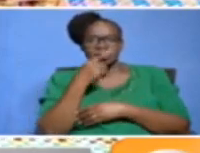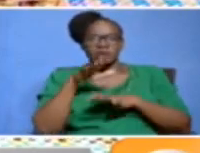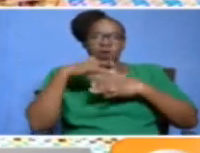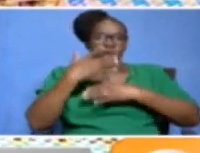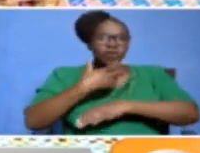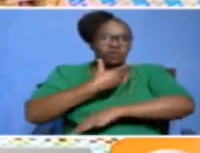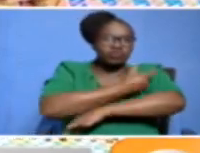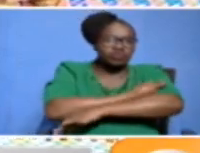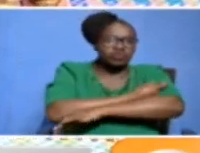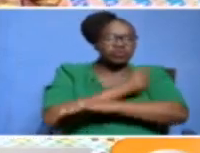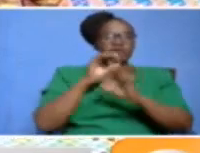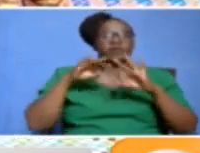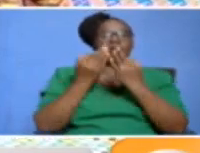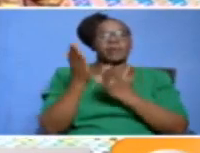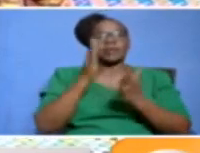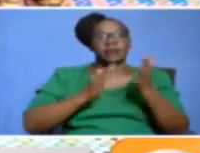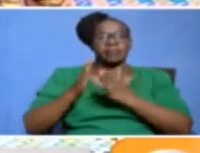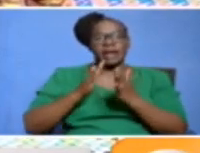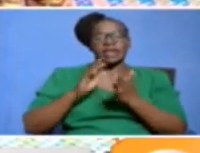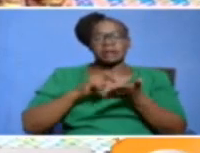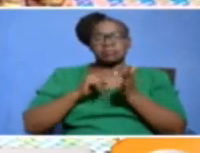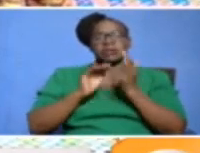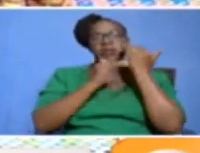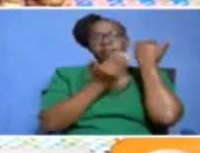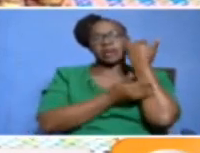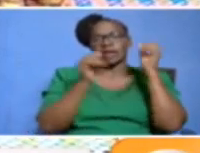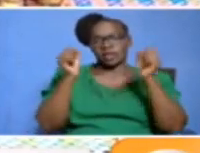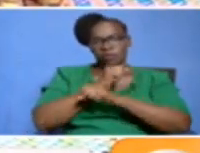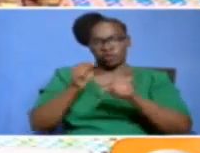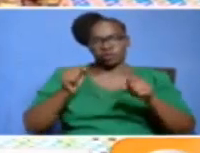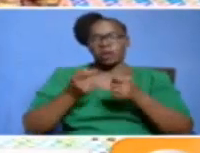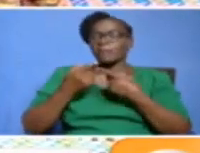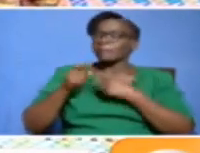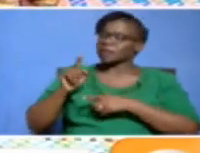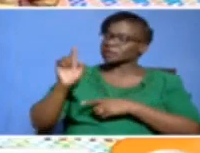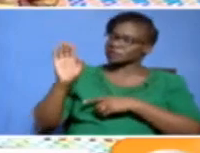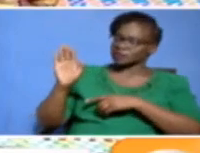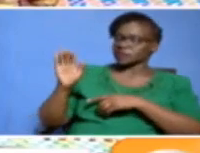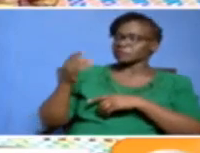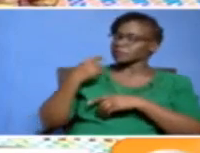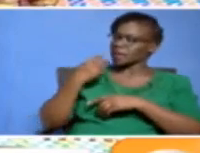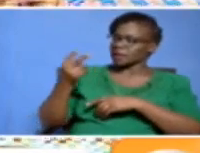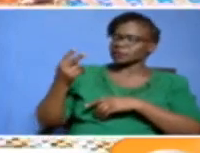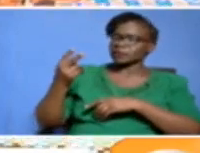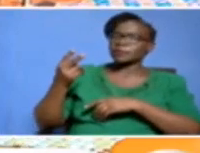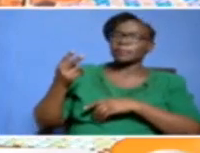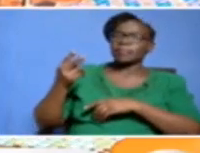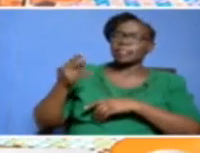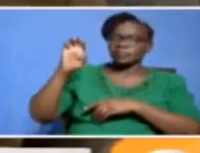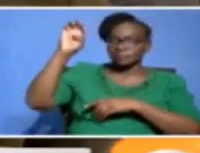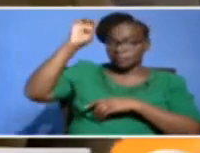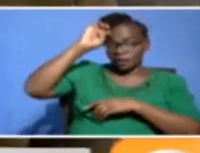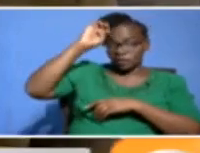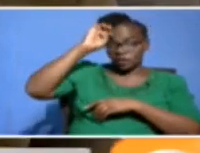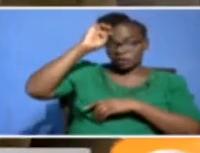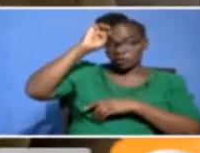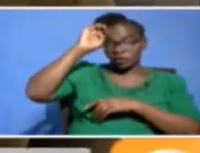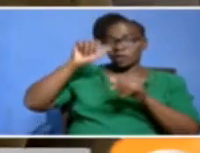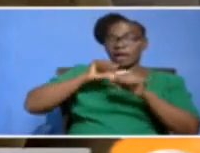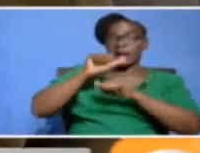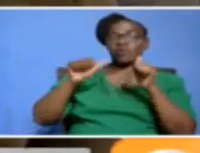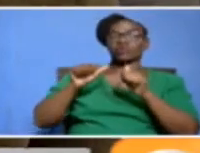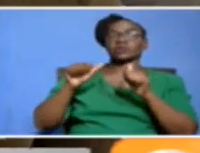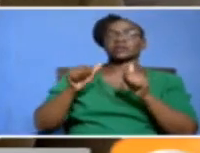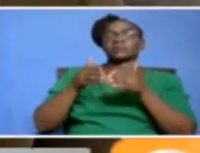Alafu tena badala apate ugonjwa kuliko mkana mimi kwa kama nisaidie. Ili jambo moja manake muda unasonga. Elimu ya mahusiano ya